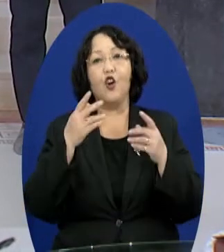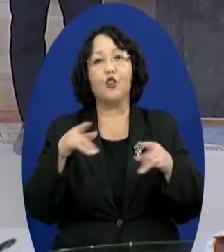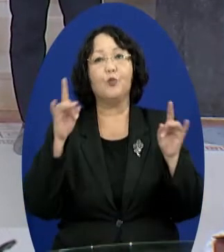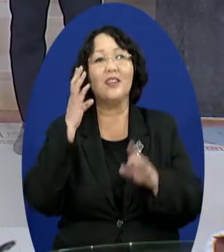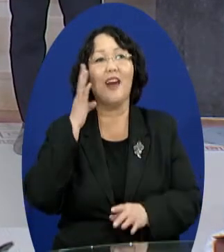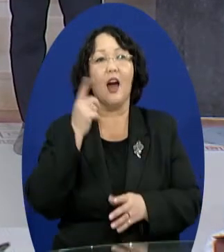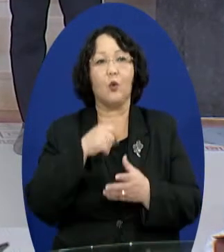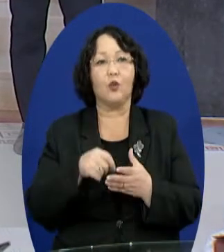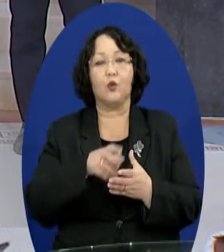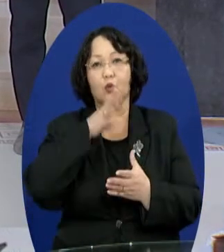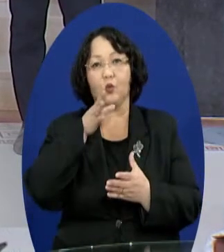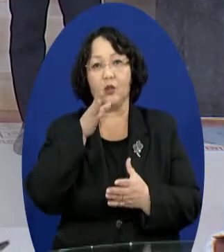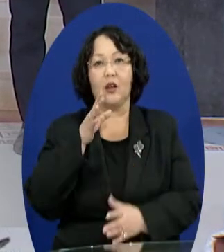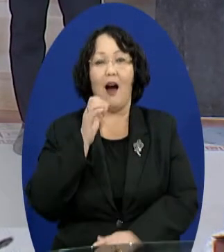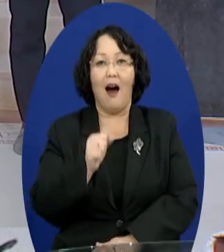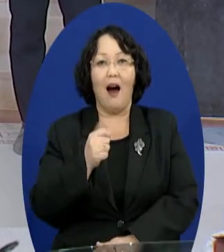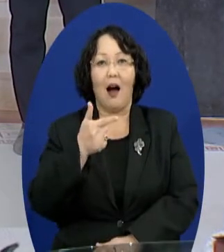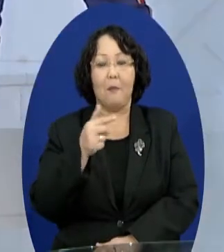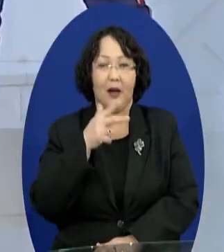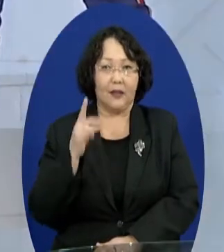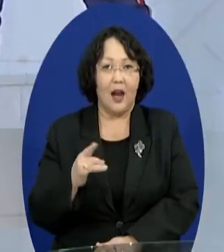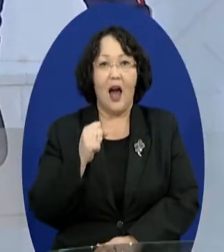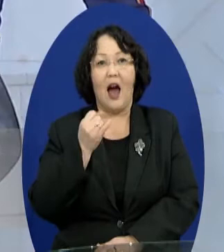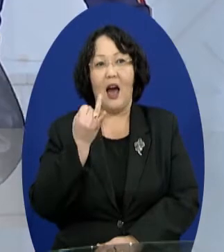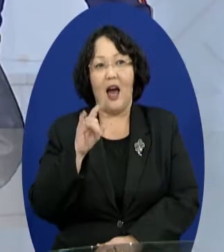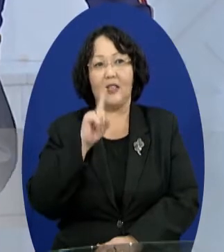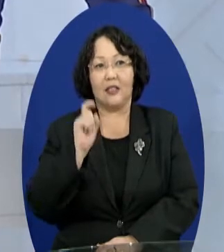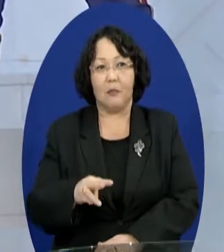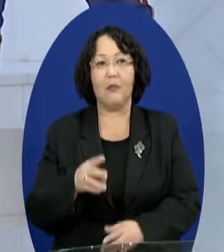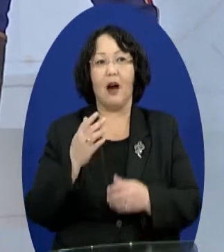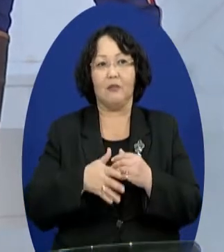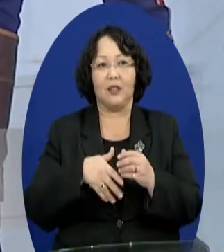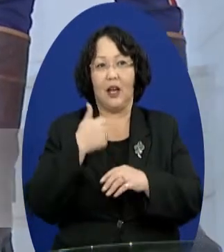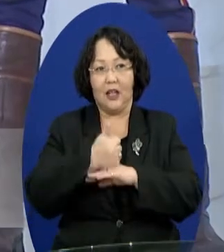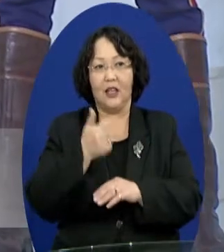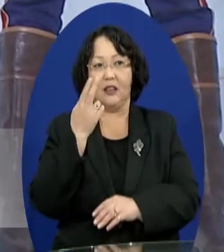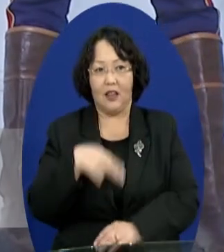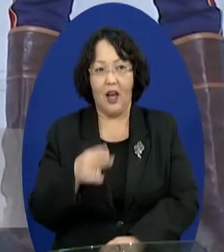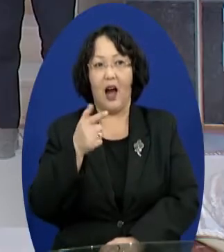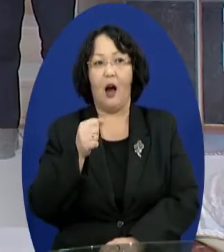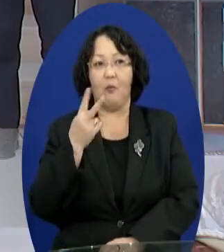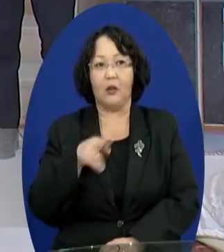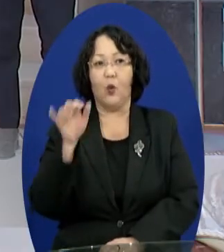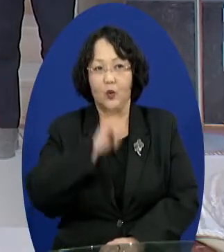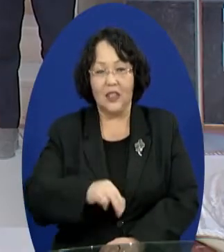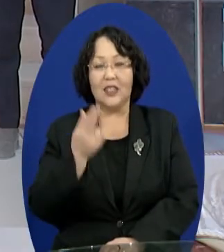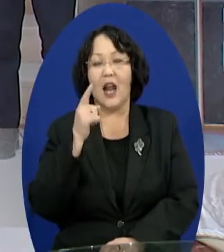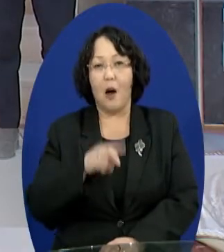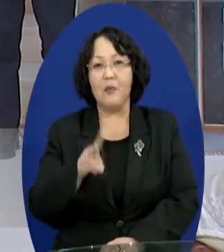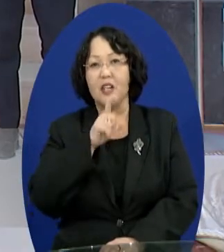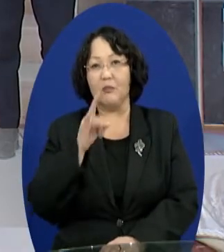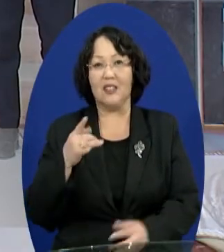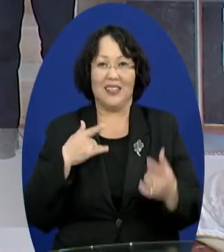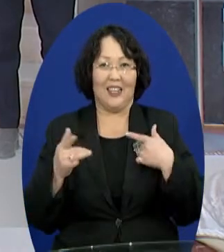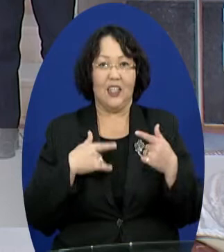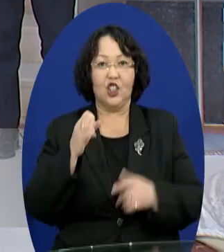найруулагч Дуучин Аравслын Ганбаатар, за Айзам хамтлагийн ахлагч Дашнамын Ганболт Улсын драмын Эрдмийн театрын ерөнхий